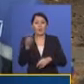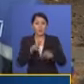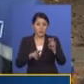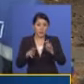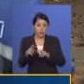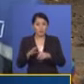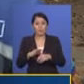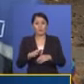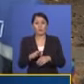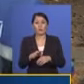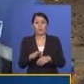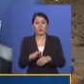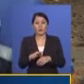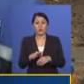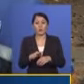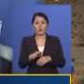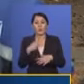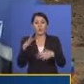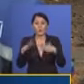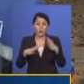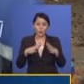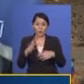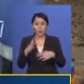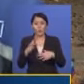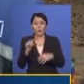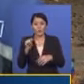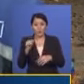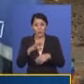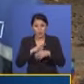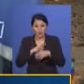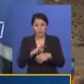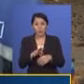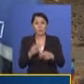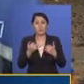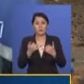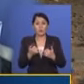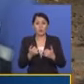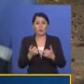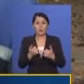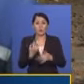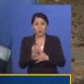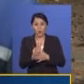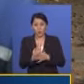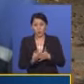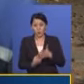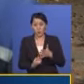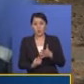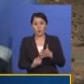жұмыстарын жүргіземіз. Соған арналған жаттығулар міне мына жерде бүгін жоғалған